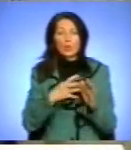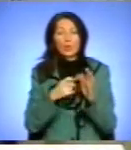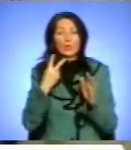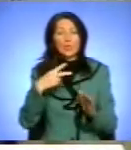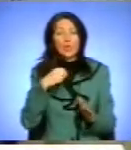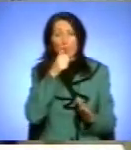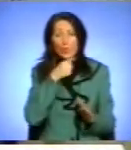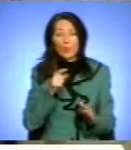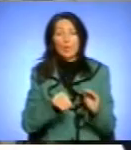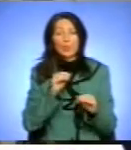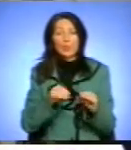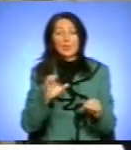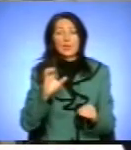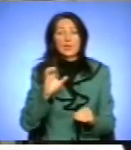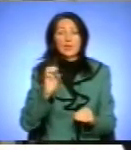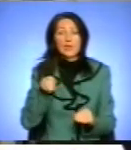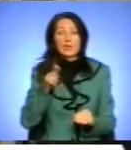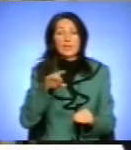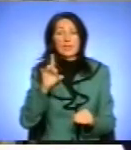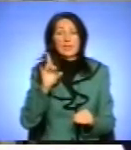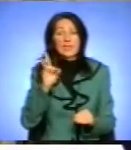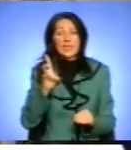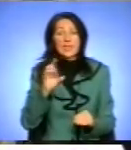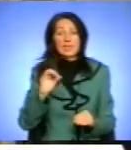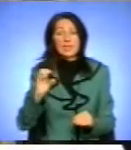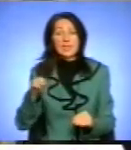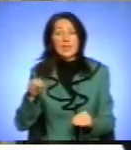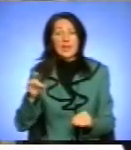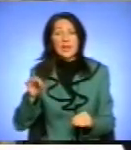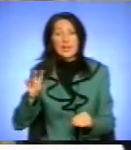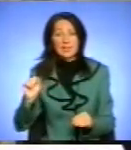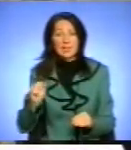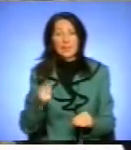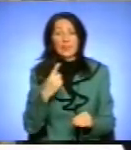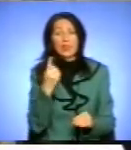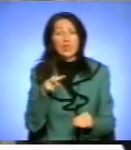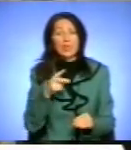Станіслав Дністрянський. З 1 листопада це є урок для